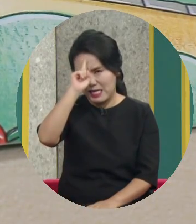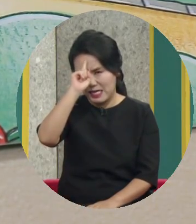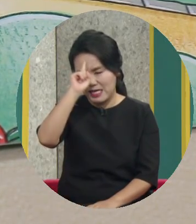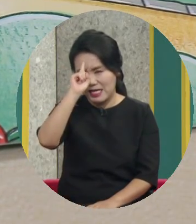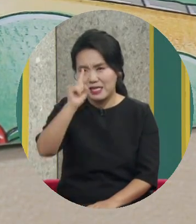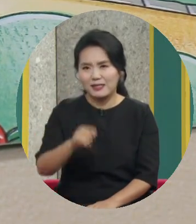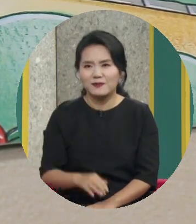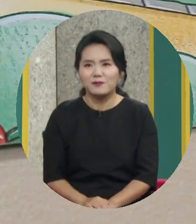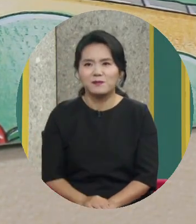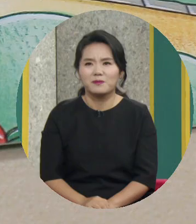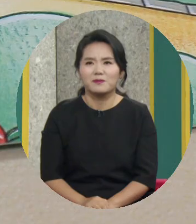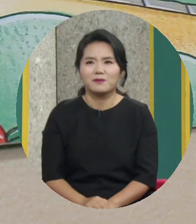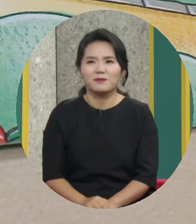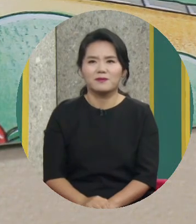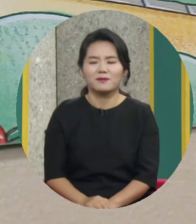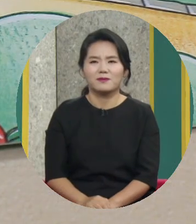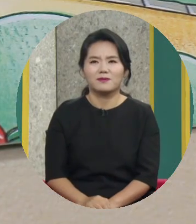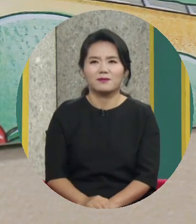뭐가 많아.